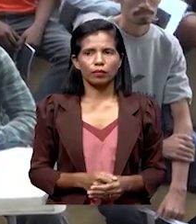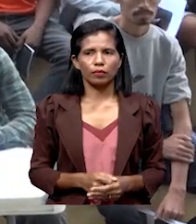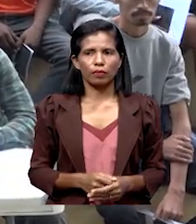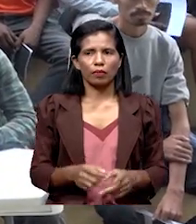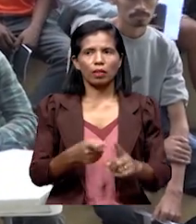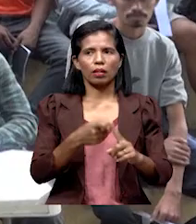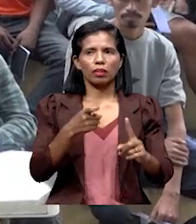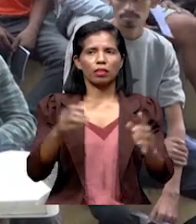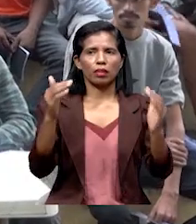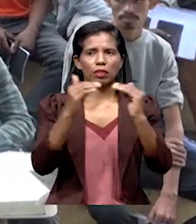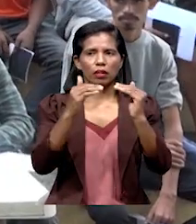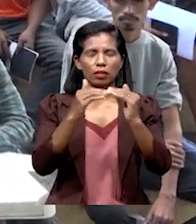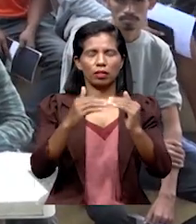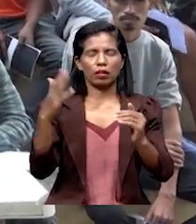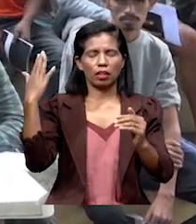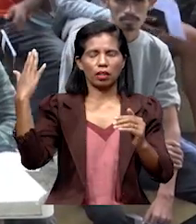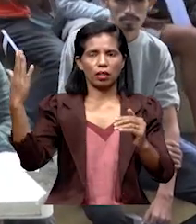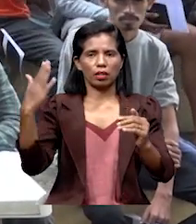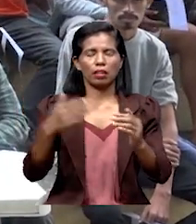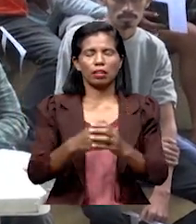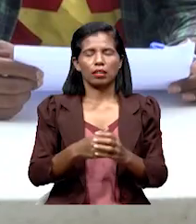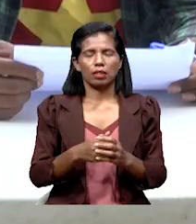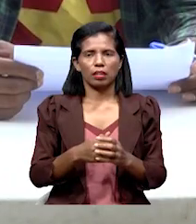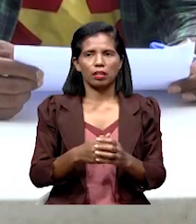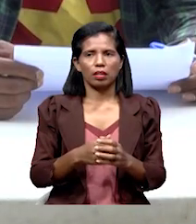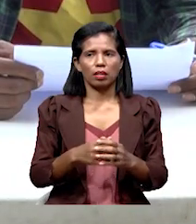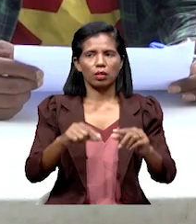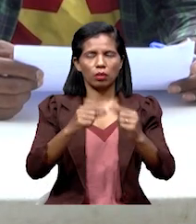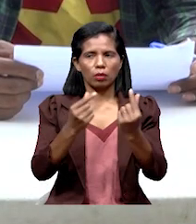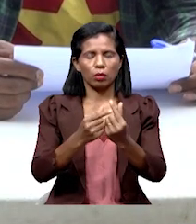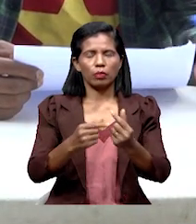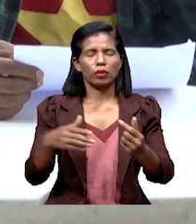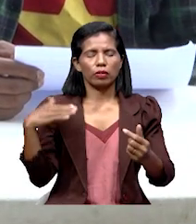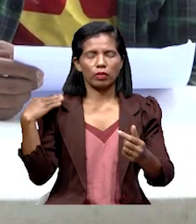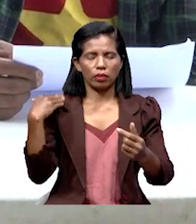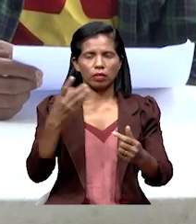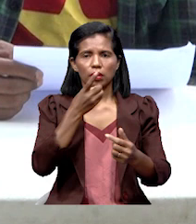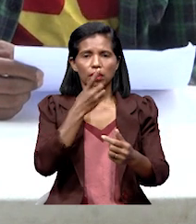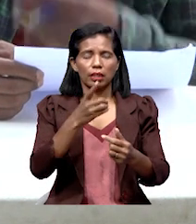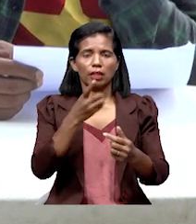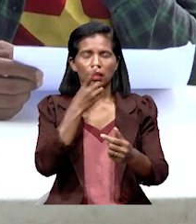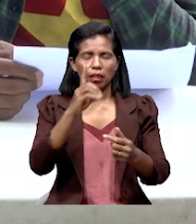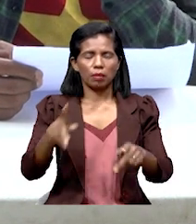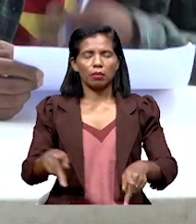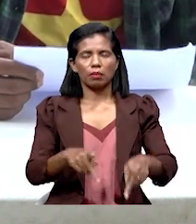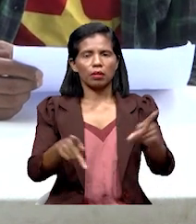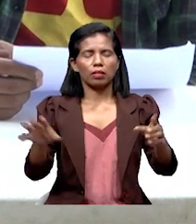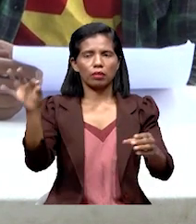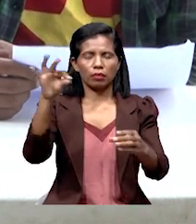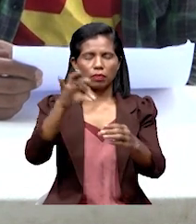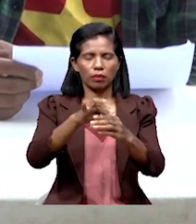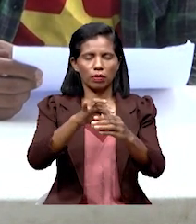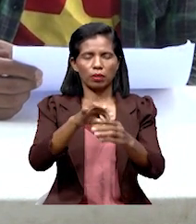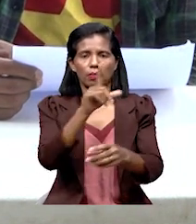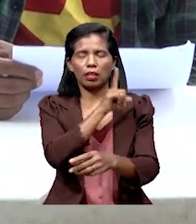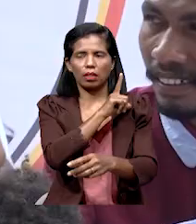Lihusi konferensi imprensa ya jarding 5 de mayo kol meradili, Movimento Juventude Estudante deklara ba publiku, se fo votus vitoria ba kandidatu lere anan